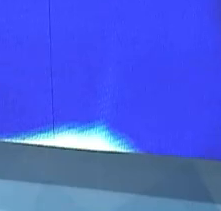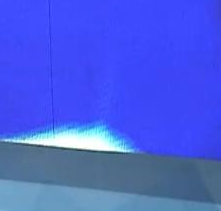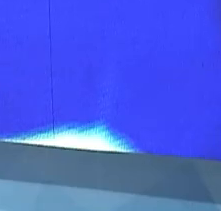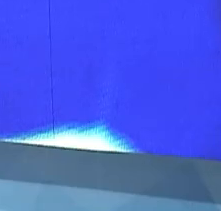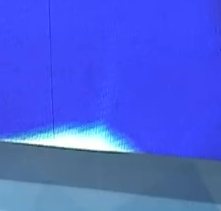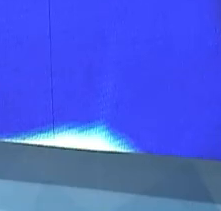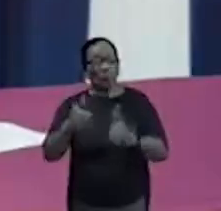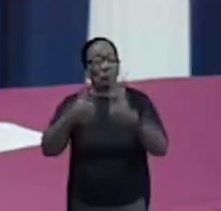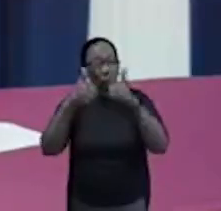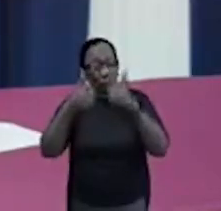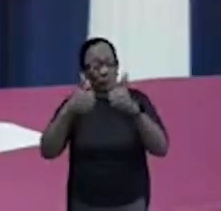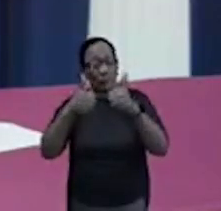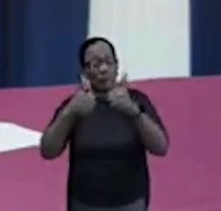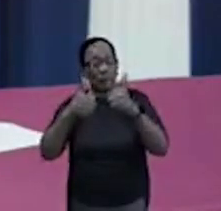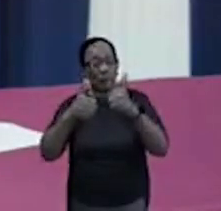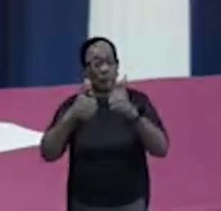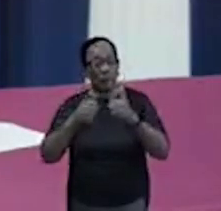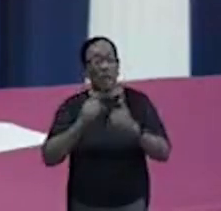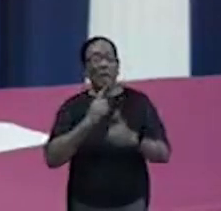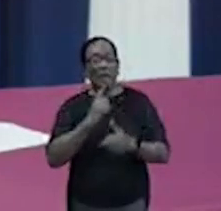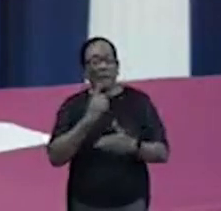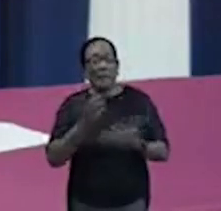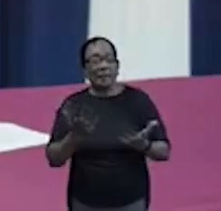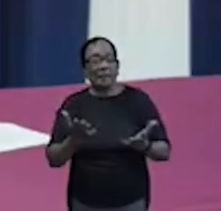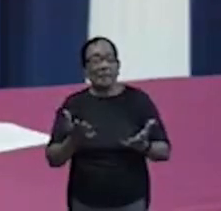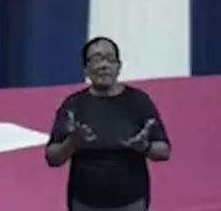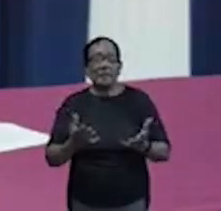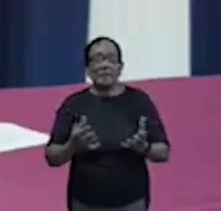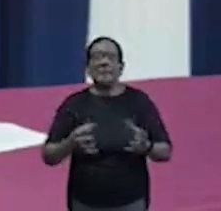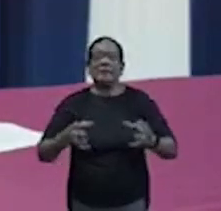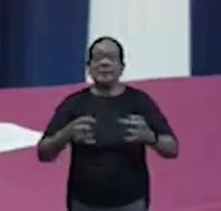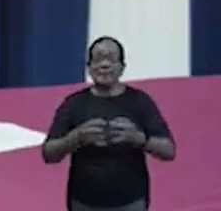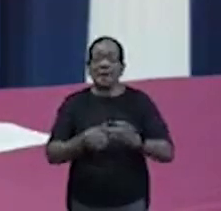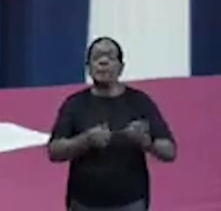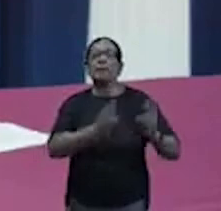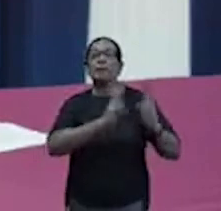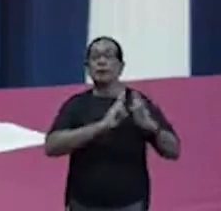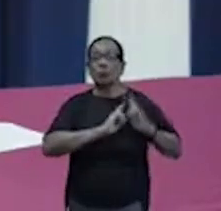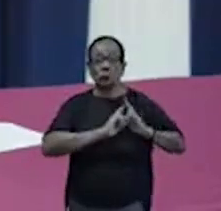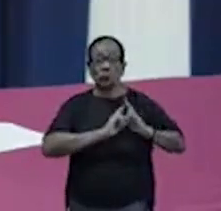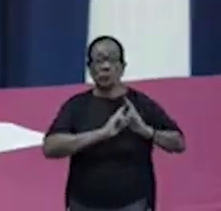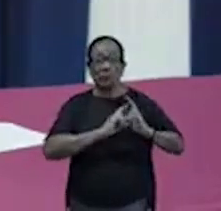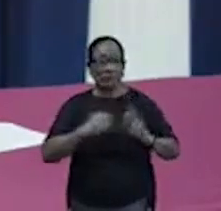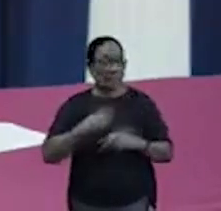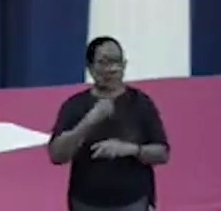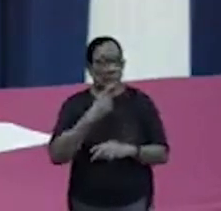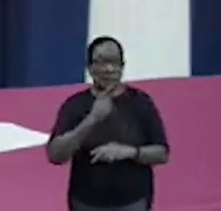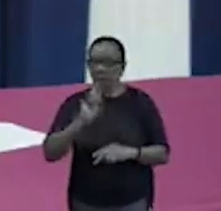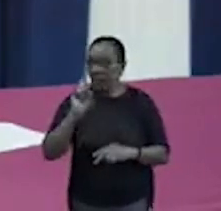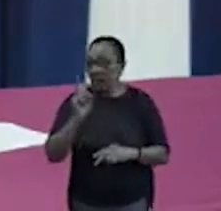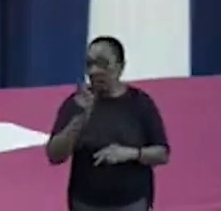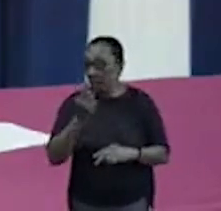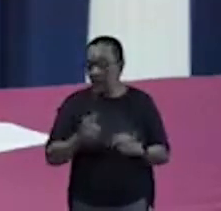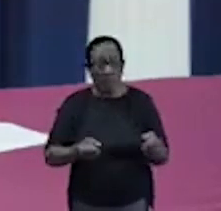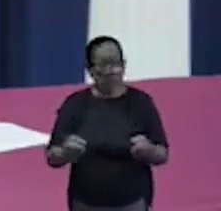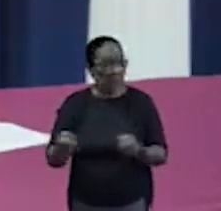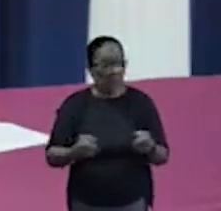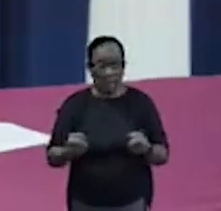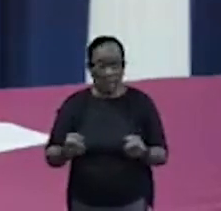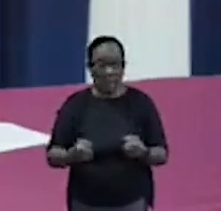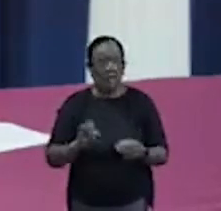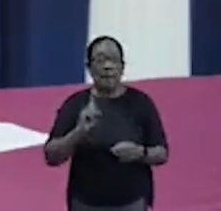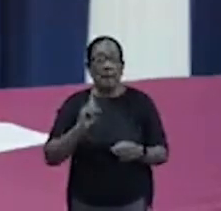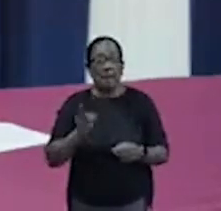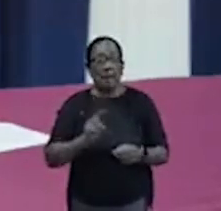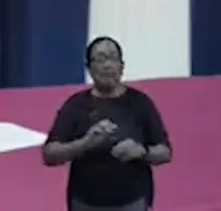positief. En dat is denk ik een gezamenlijke verantwoordelijkheid. Ik zeg niet dat het alleen aan de regering heeft gelegen, maar het